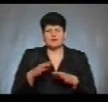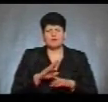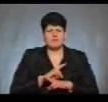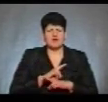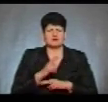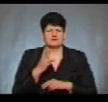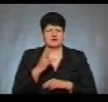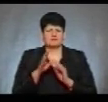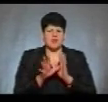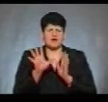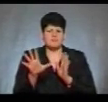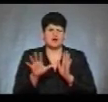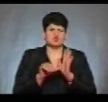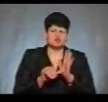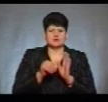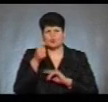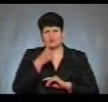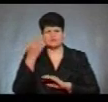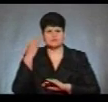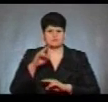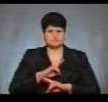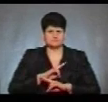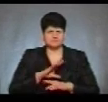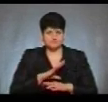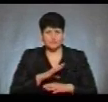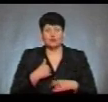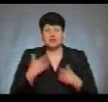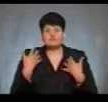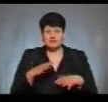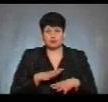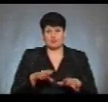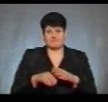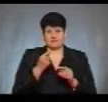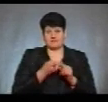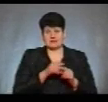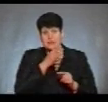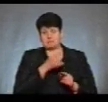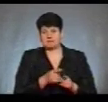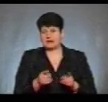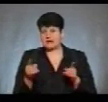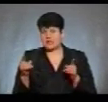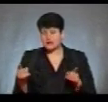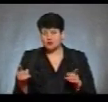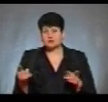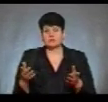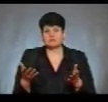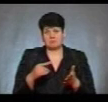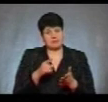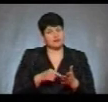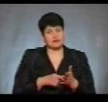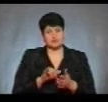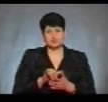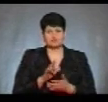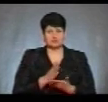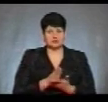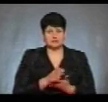а 5-6 років тому. Тобто у нас вже були вибори в цей період. Є питання до цього.